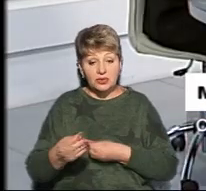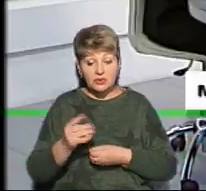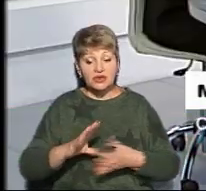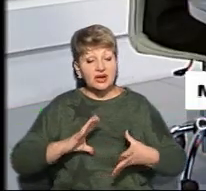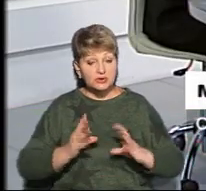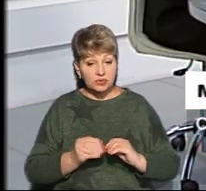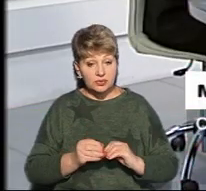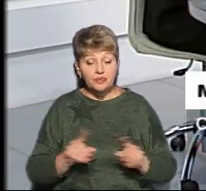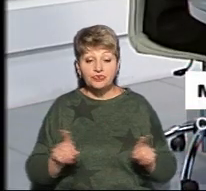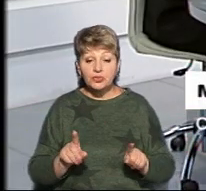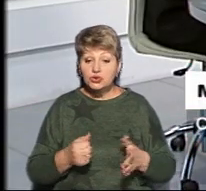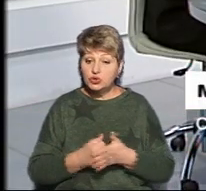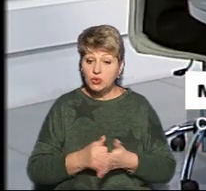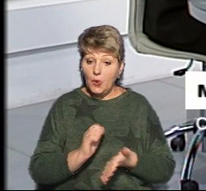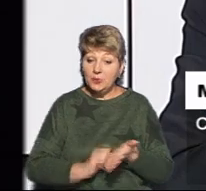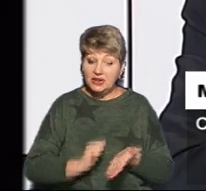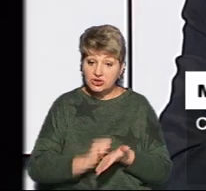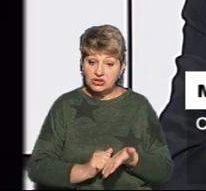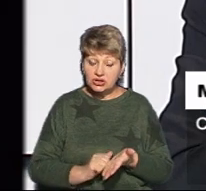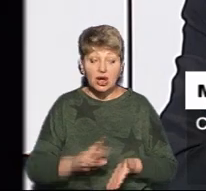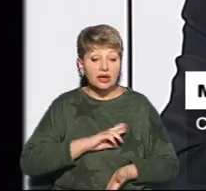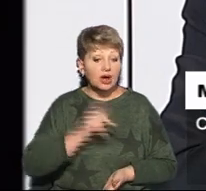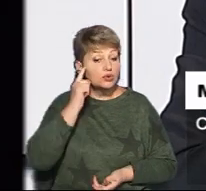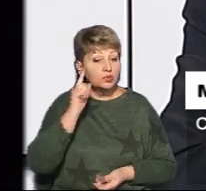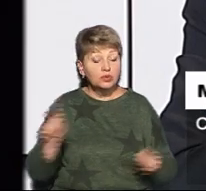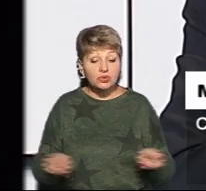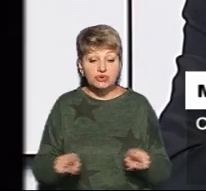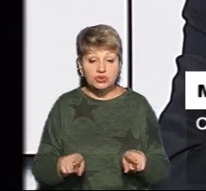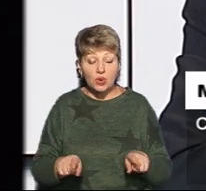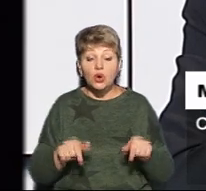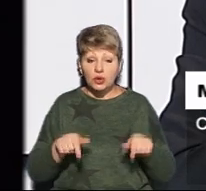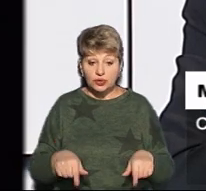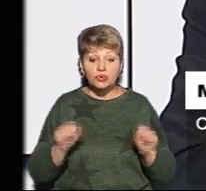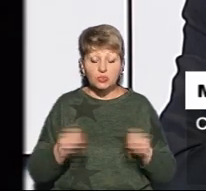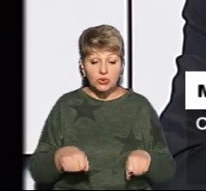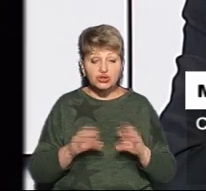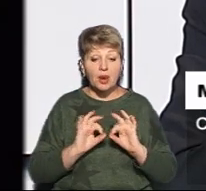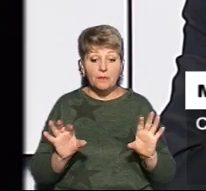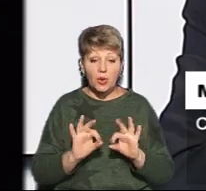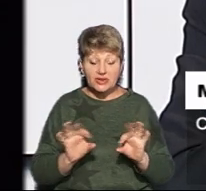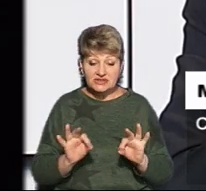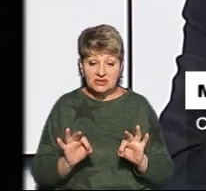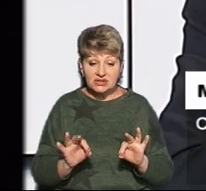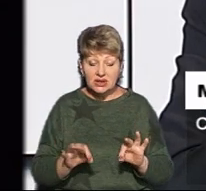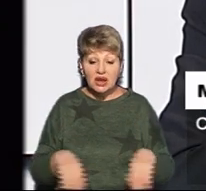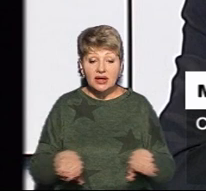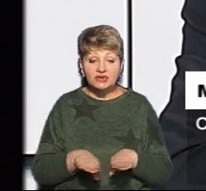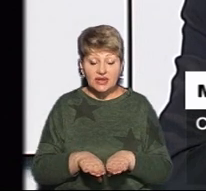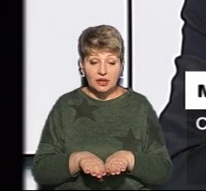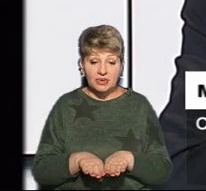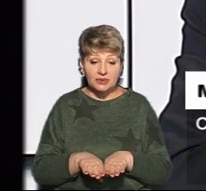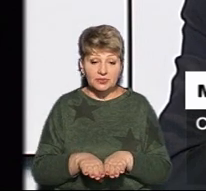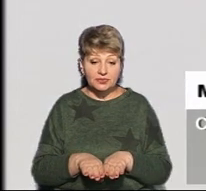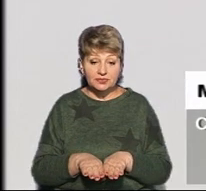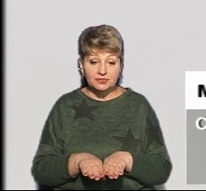результати. Щодо причин. Я думаю, що тут можна це пояснити, знаєте, такими хвилями